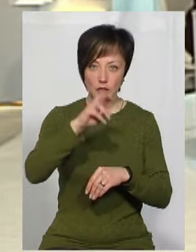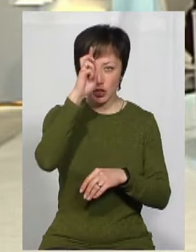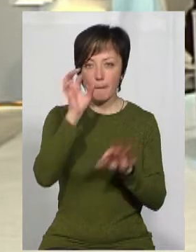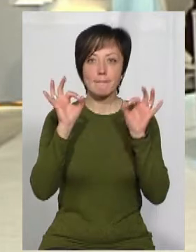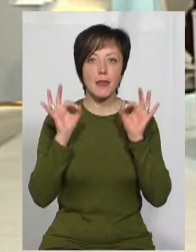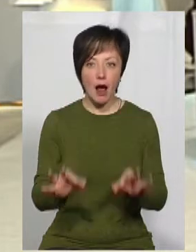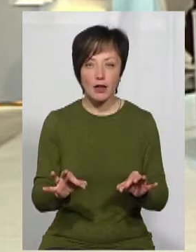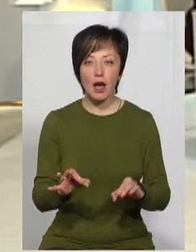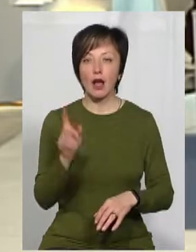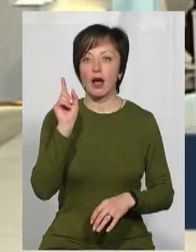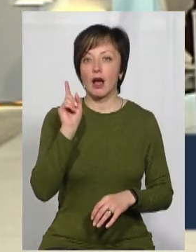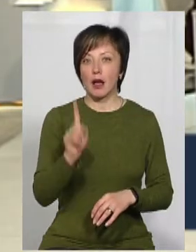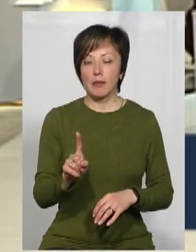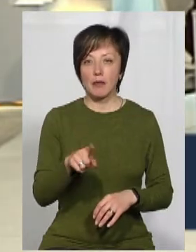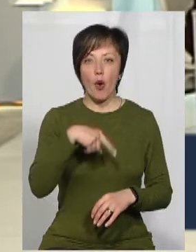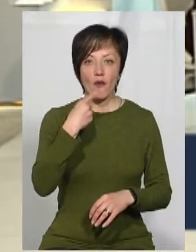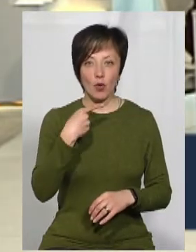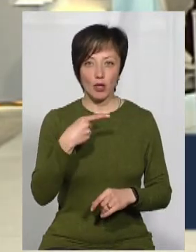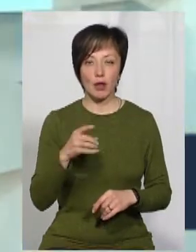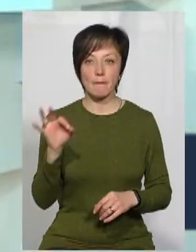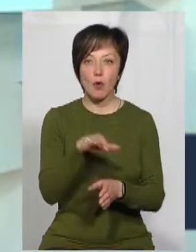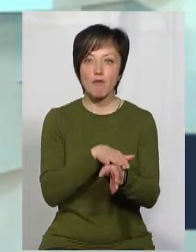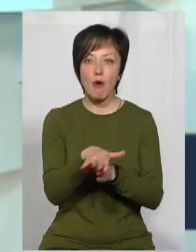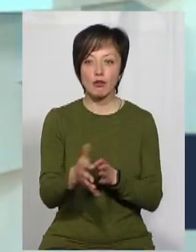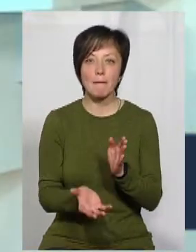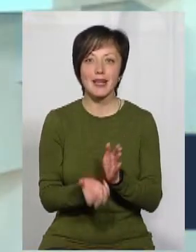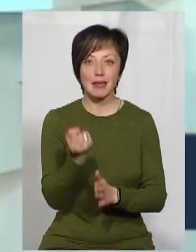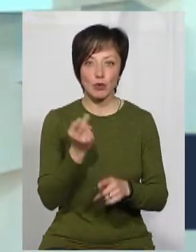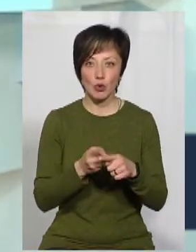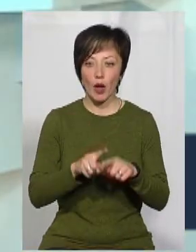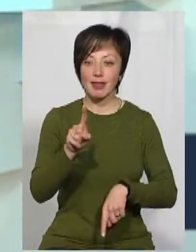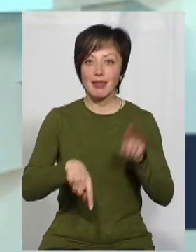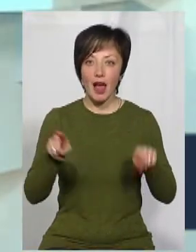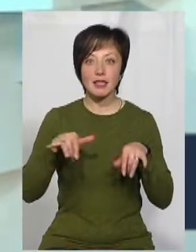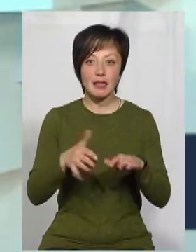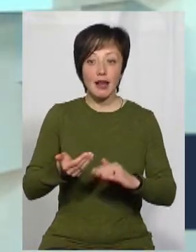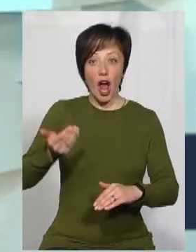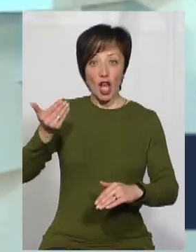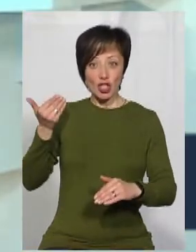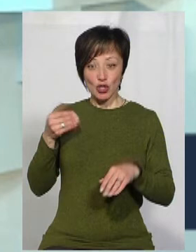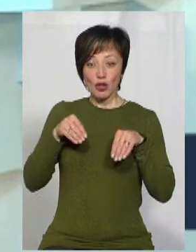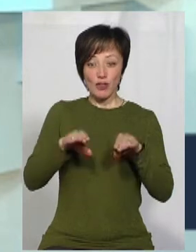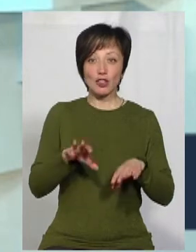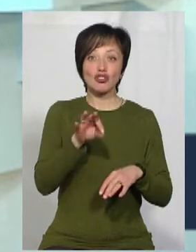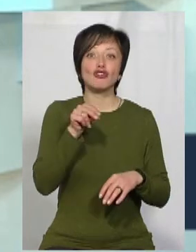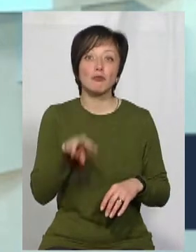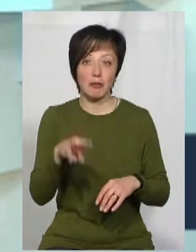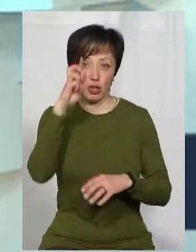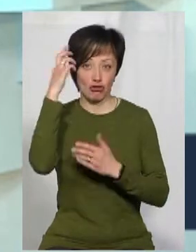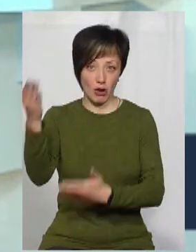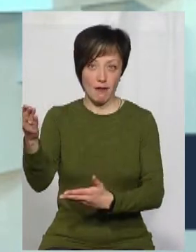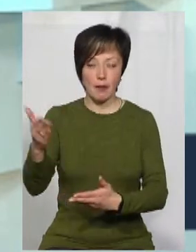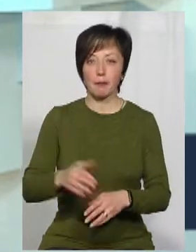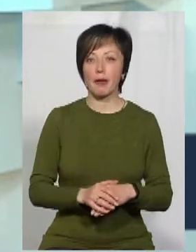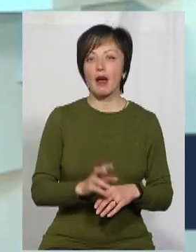було правильним. Більше того, ми говорили і про повну підтримку того. Деякі заходи ми раніше ухвалювали, ніж це робила держава.